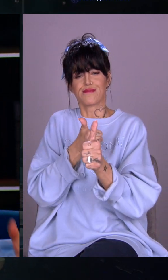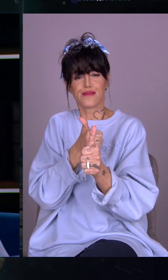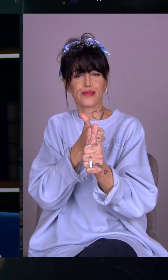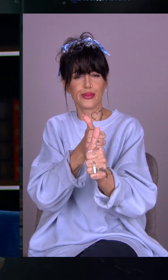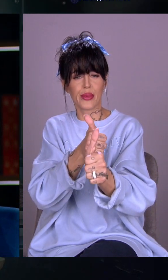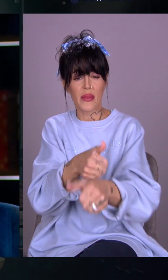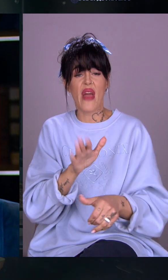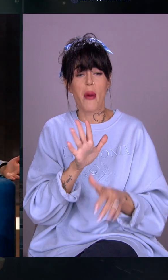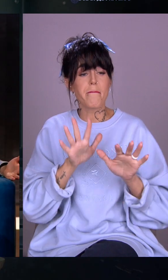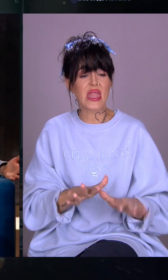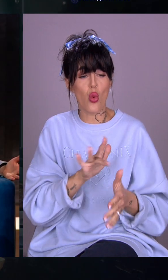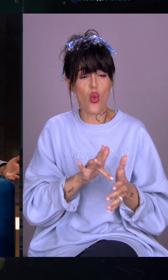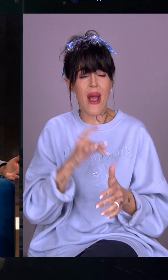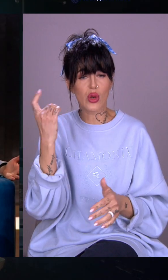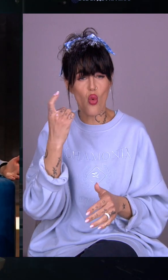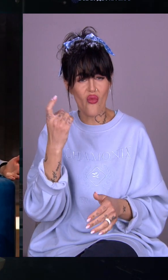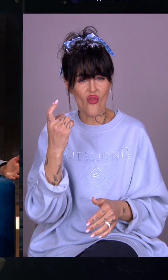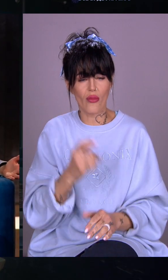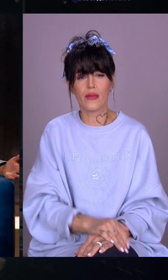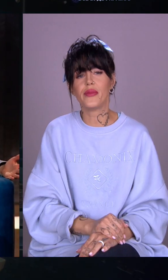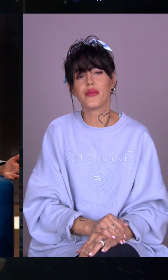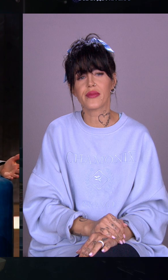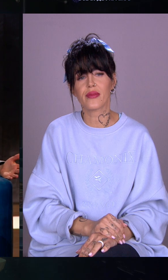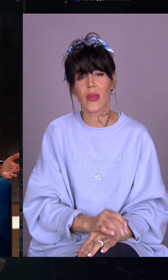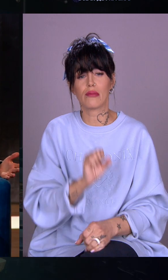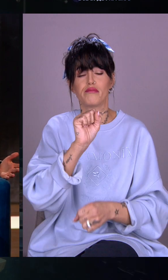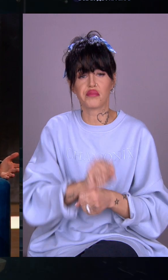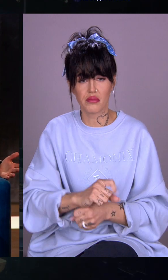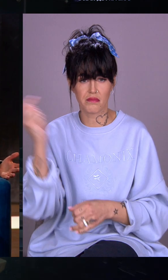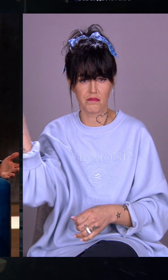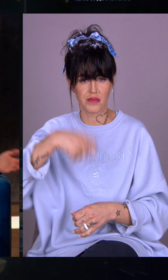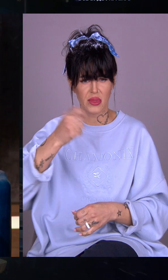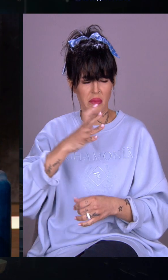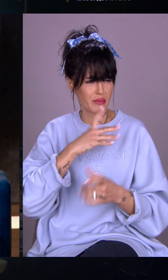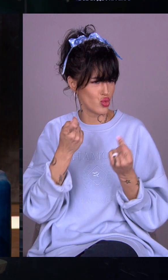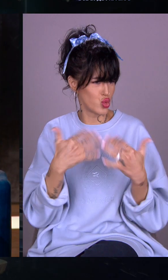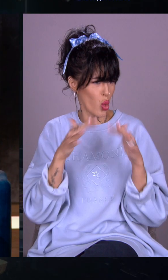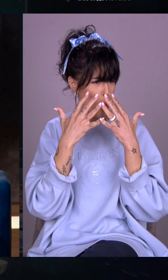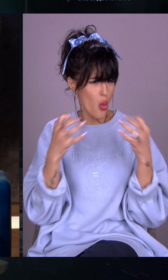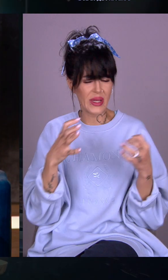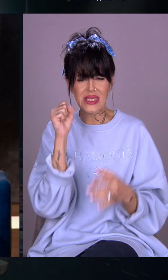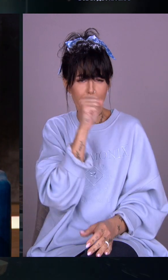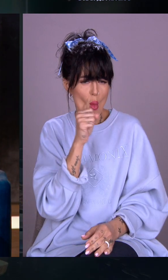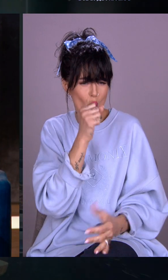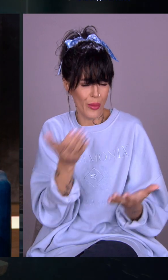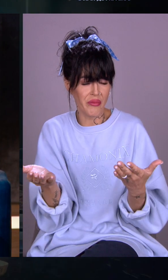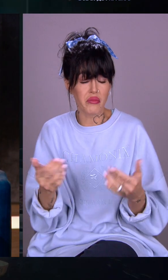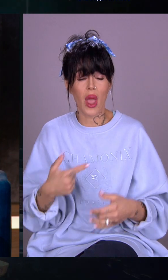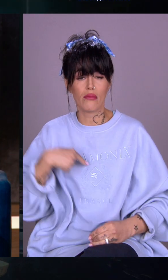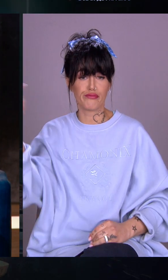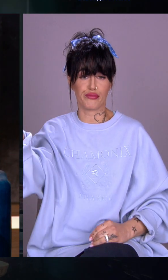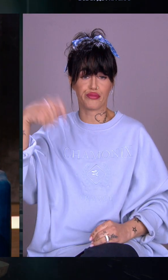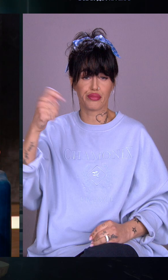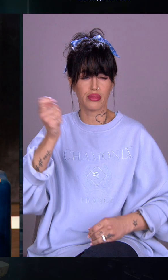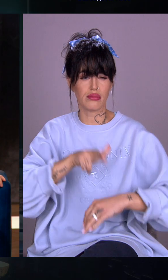і в Харкові нас на блокпост. Перед Харковом волки, по-моєму. Да, зупиняють блокпост, а вже темно. Ну, зима, темні, рано. Вони зупиняють його,